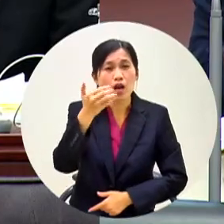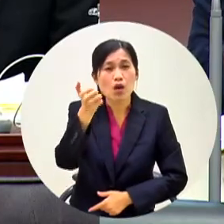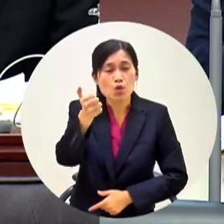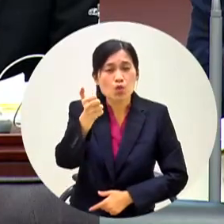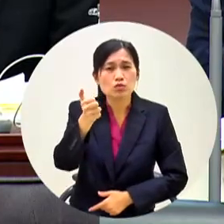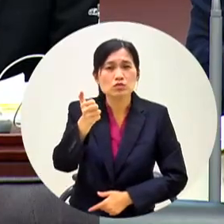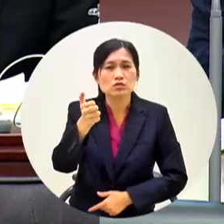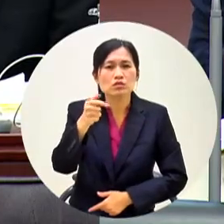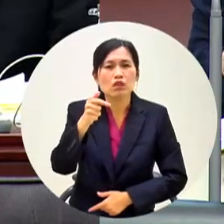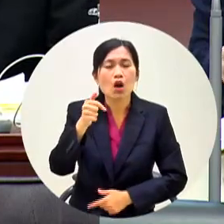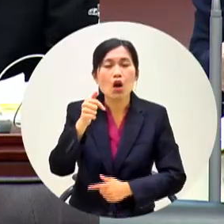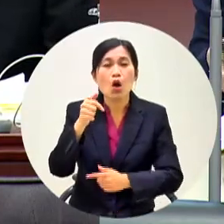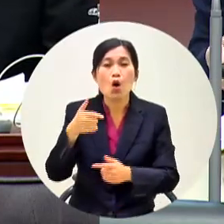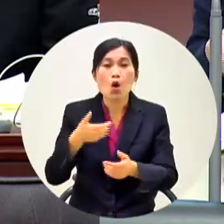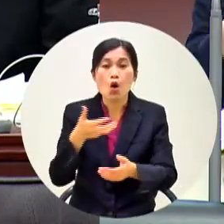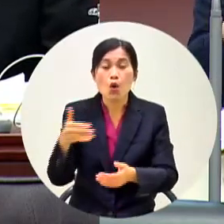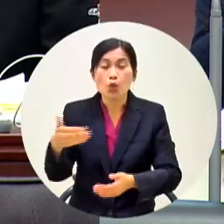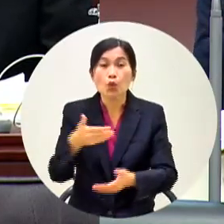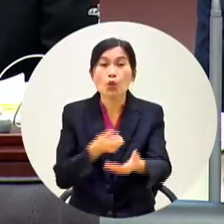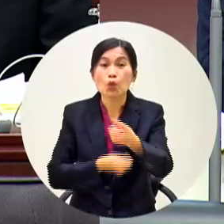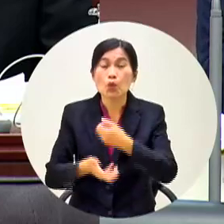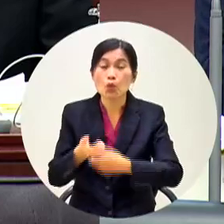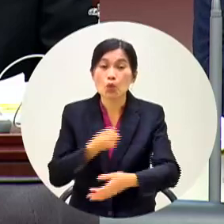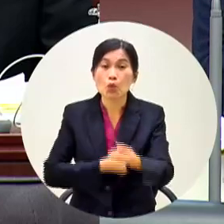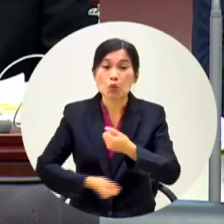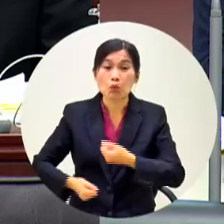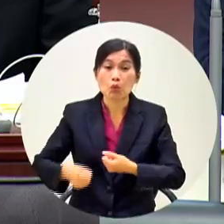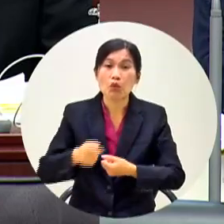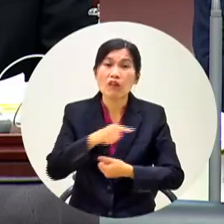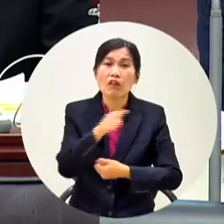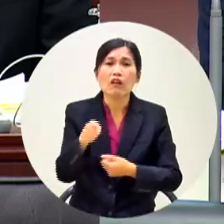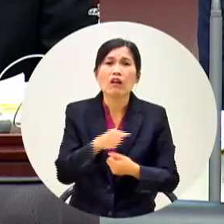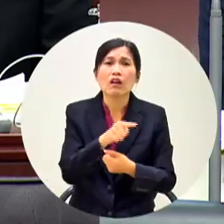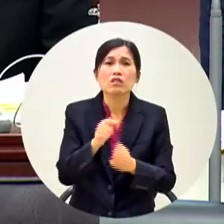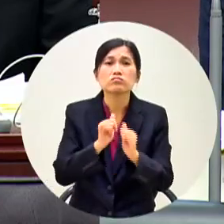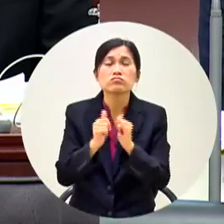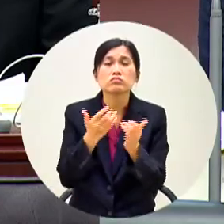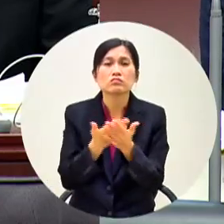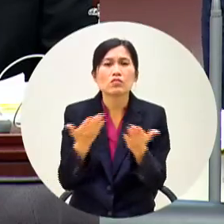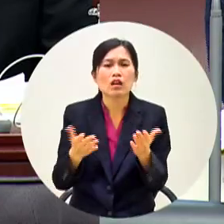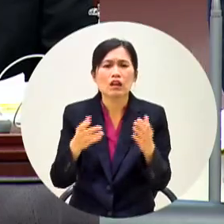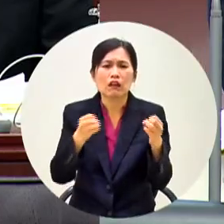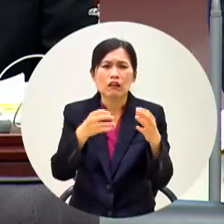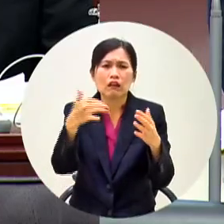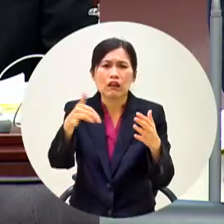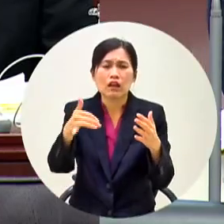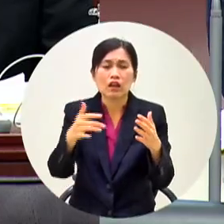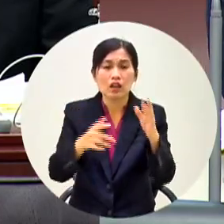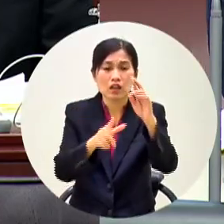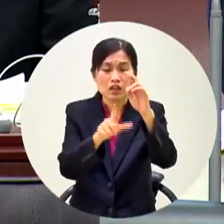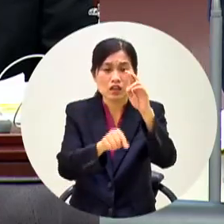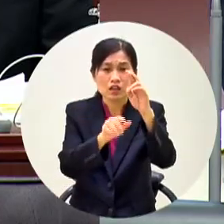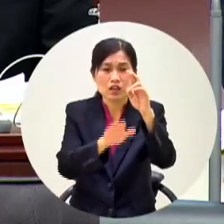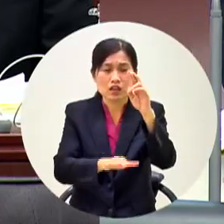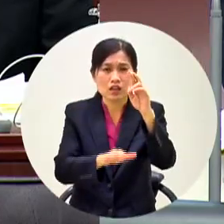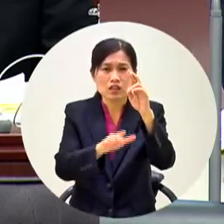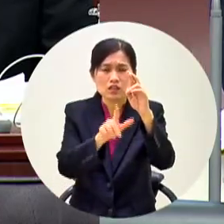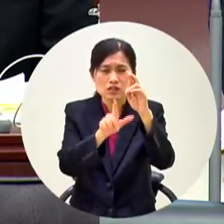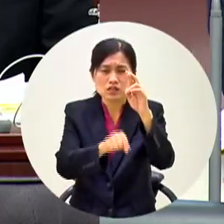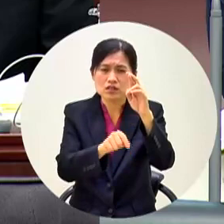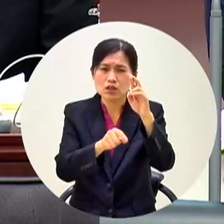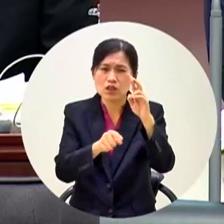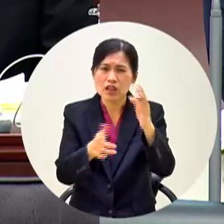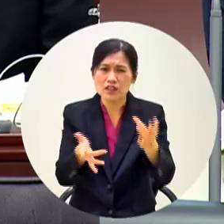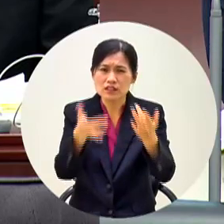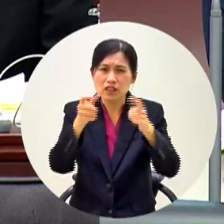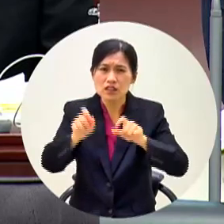地区，所以渔民的方案事实上到现在也还没谈。哦、所以你们12月所要出的这个草案的部分，我实在说